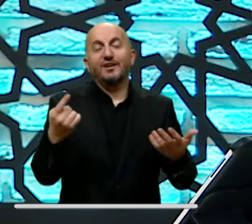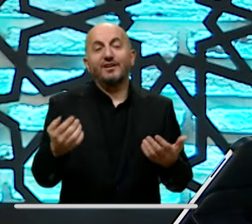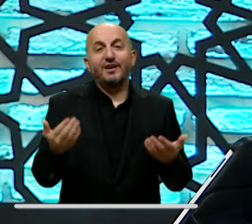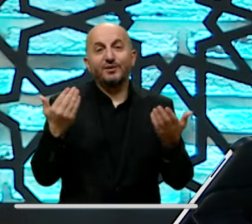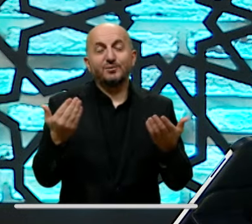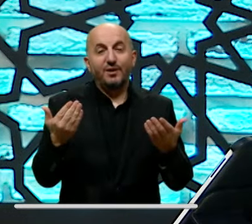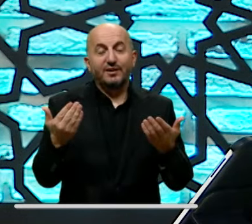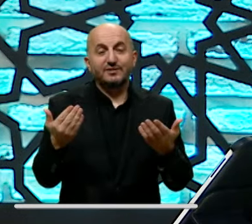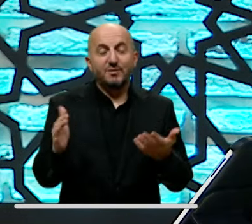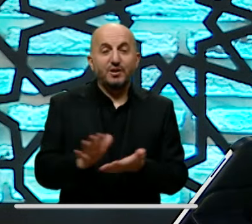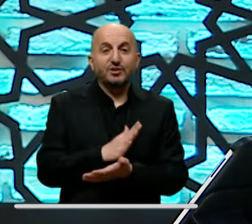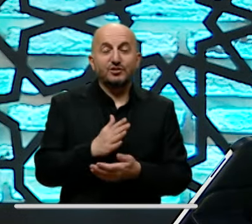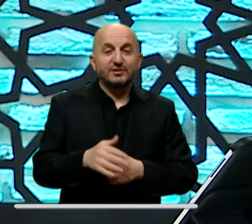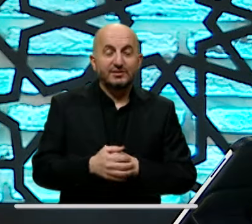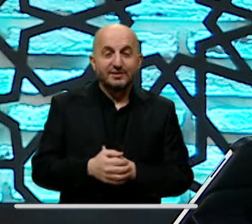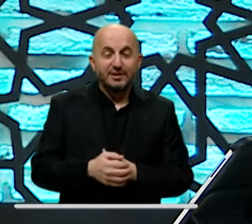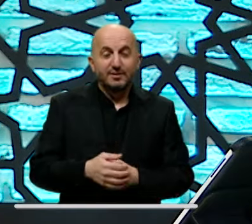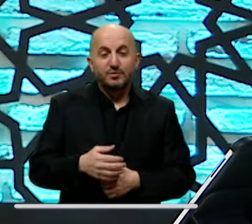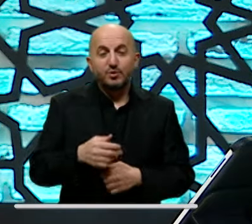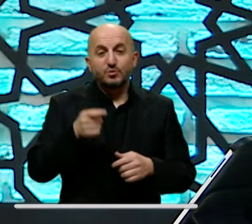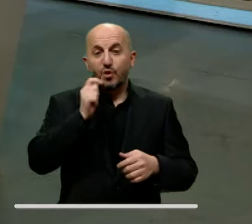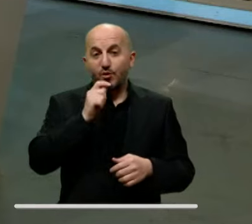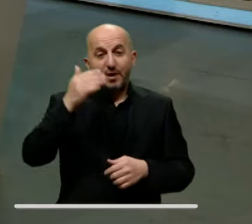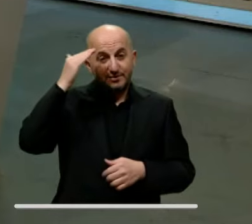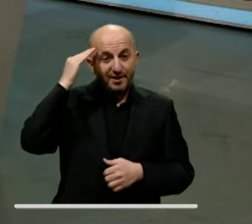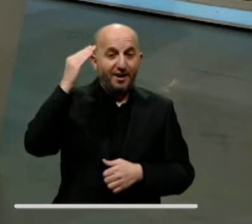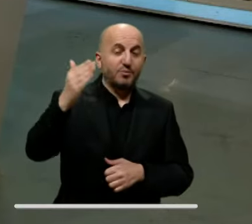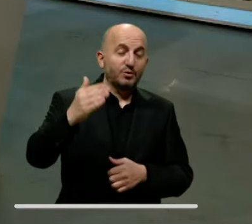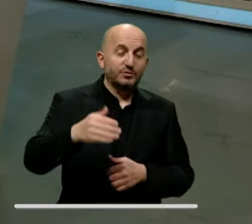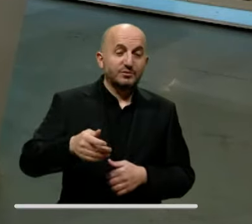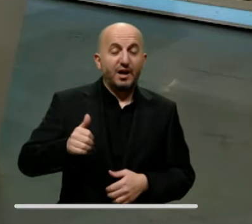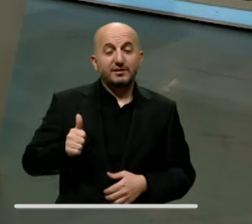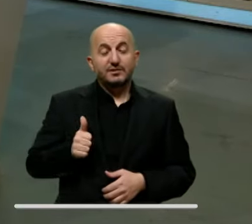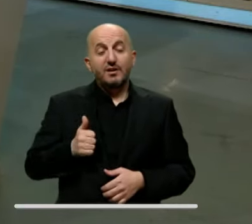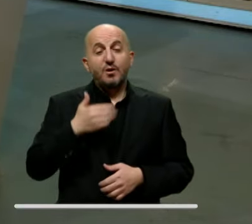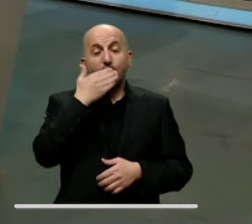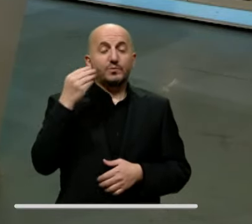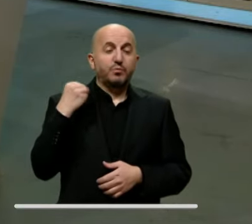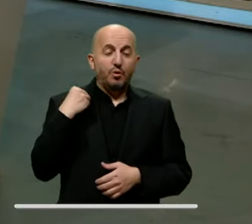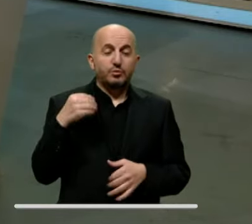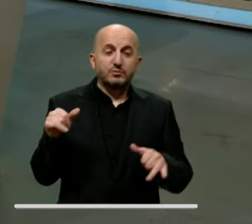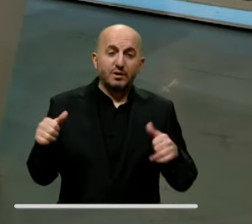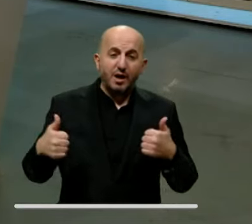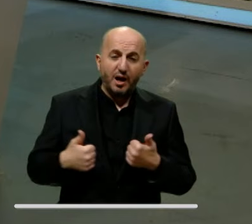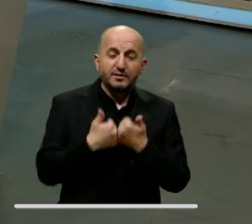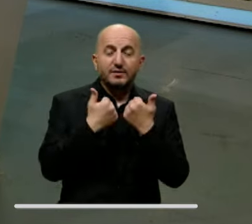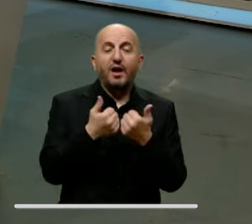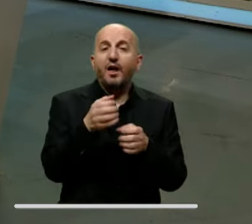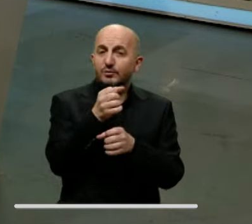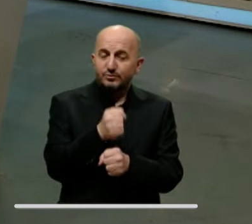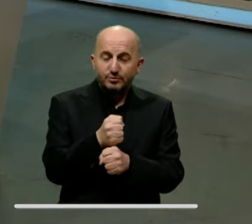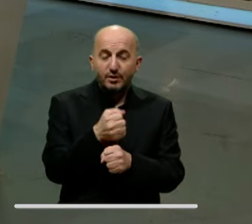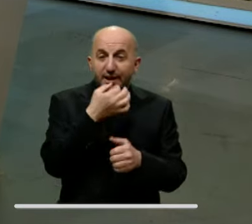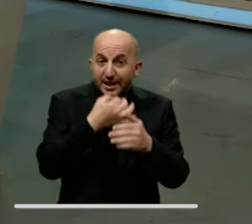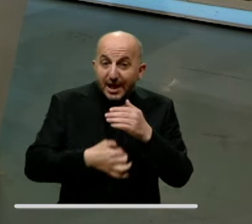mahiyetinde olur barışırsınız diyelim Çorum'a selam olsun askerde tutamadığı oruçları kaza ediyormuş Tab kaza